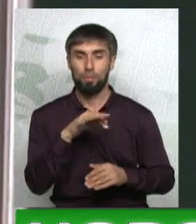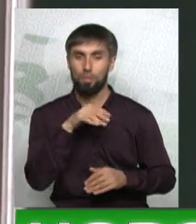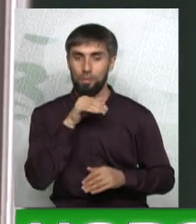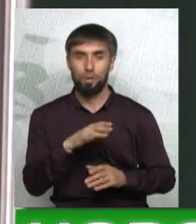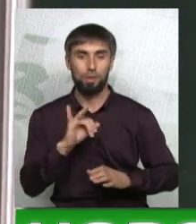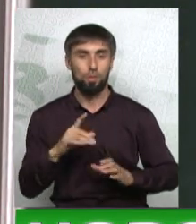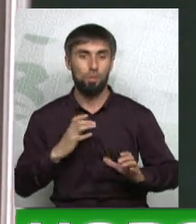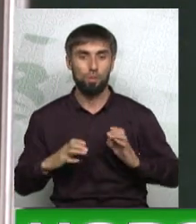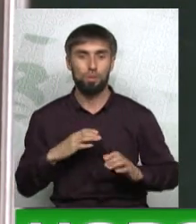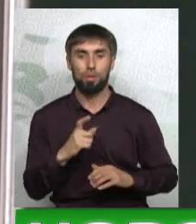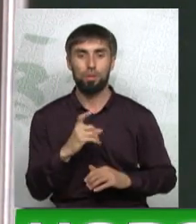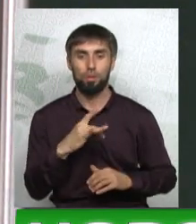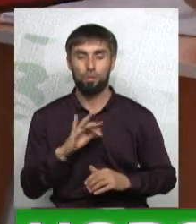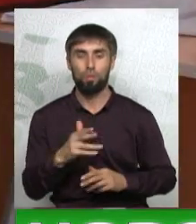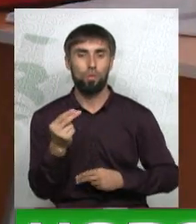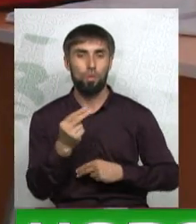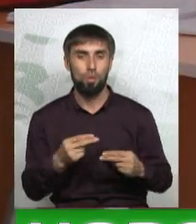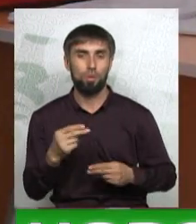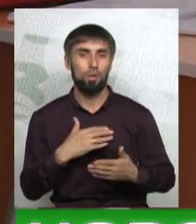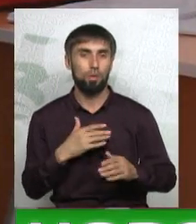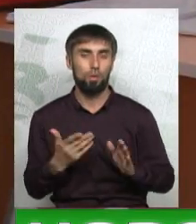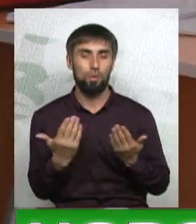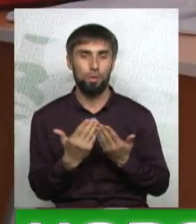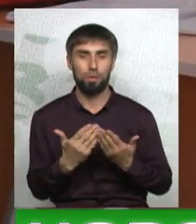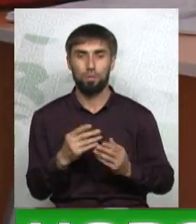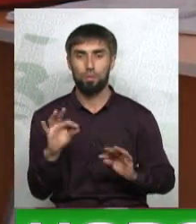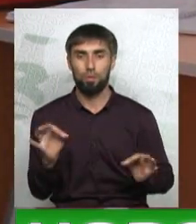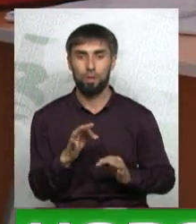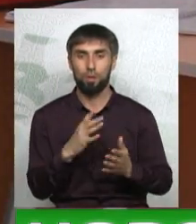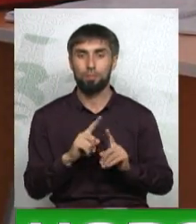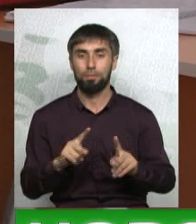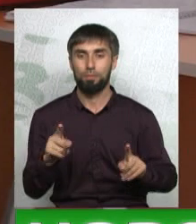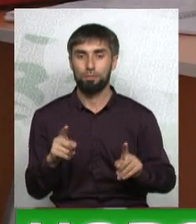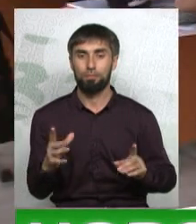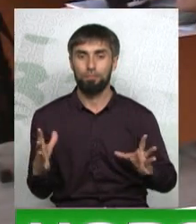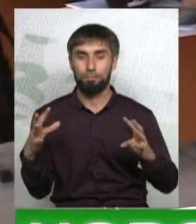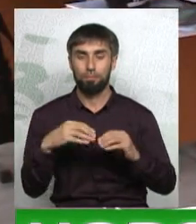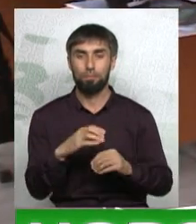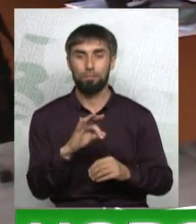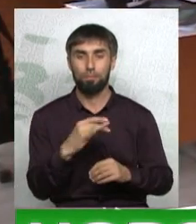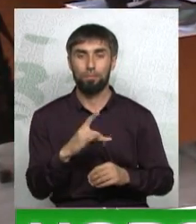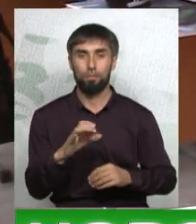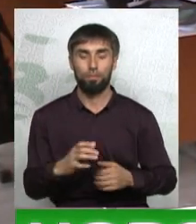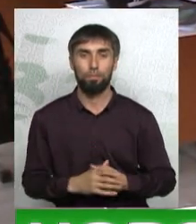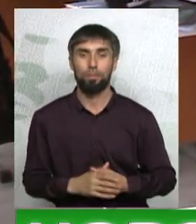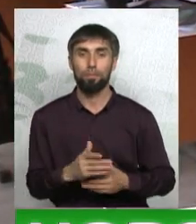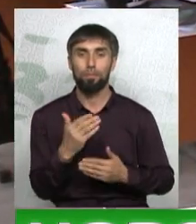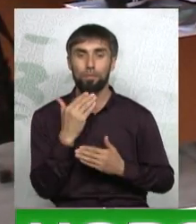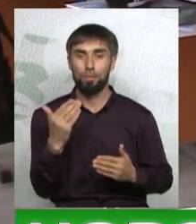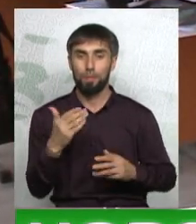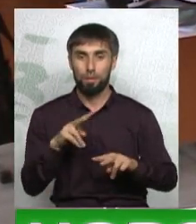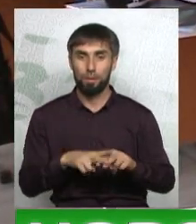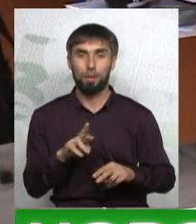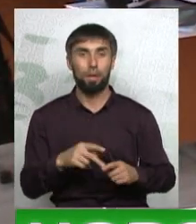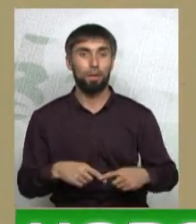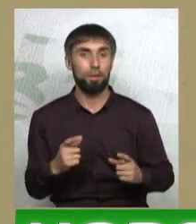из университетов, хореографы, художники, актеры и музыканты. Своеобразный прототип сочинского «Сириуса» – единое пространство